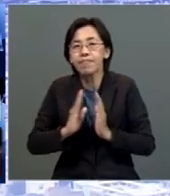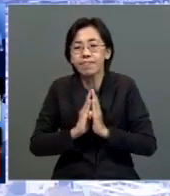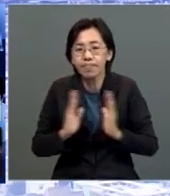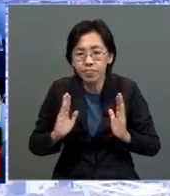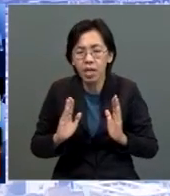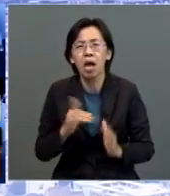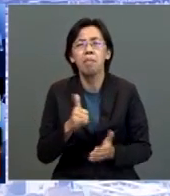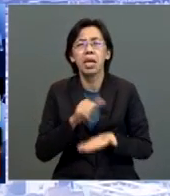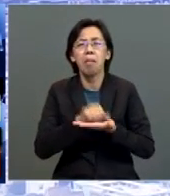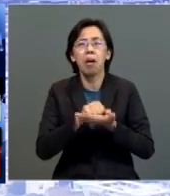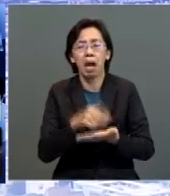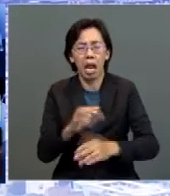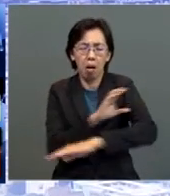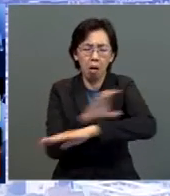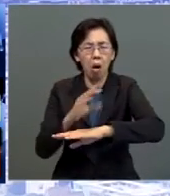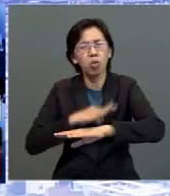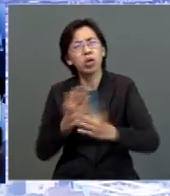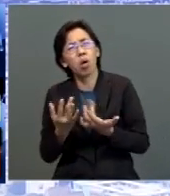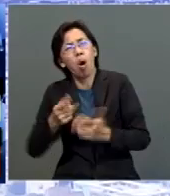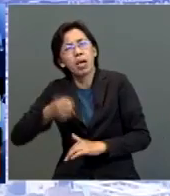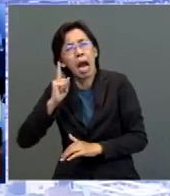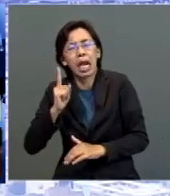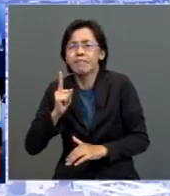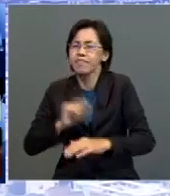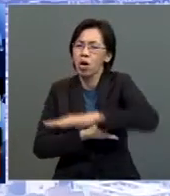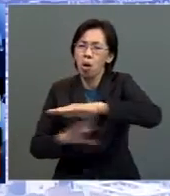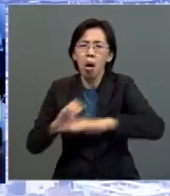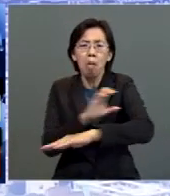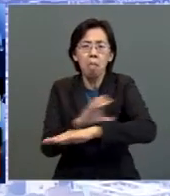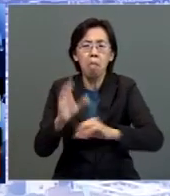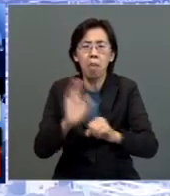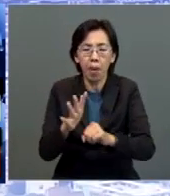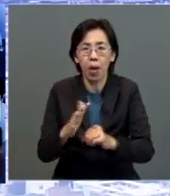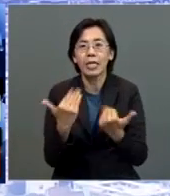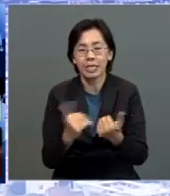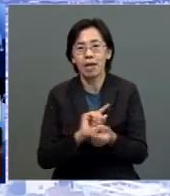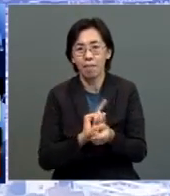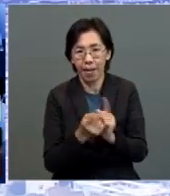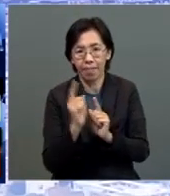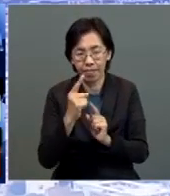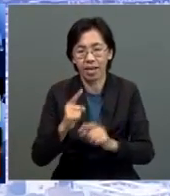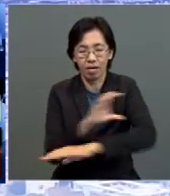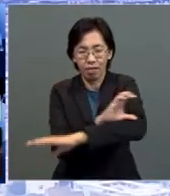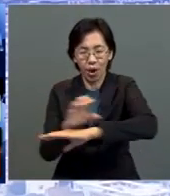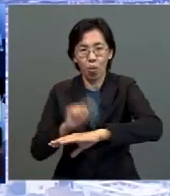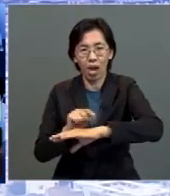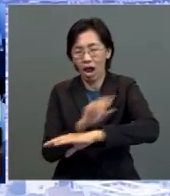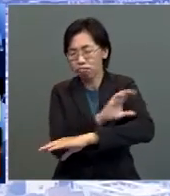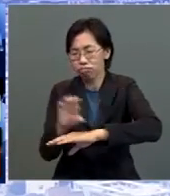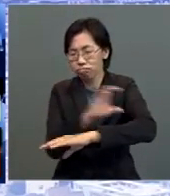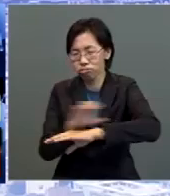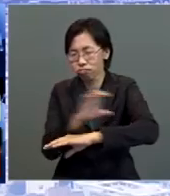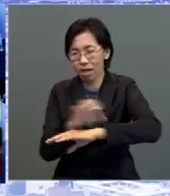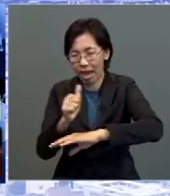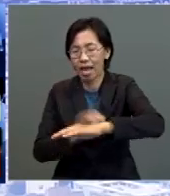ไม่เพียงพอแต่ว่าหน่วยงานต่างๆได้มีการปรับตอนนี้ได้มีการปรับขบวนรถเพื่อให้วิ่งได้มากขึ้นนะครับเต็มพิกัดนะ